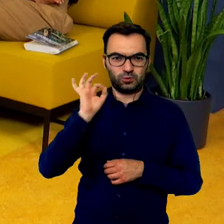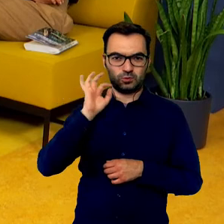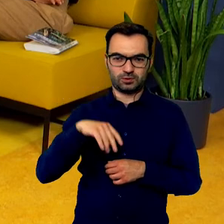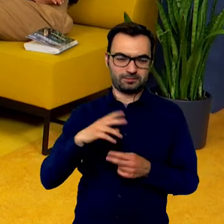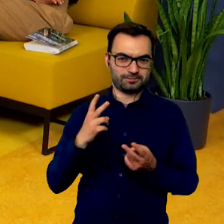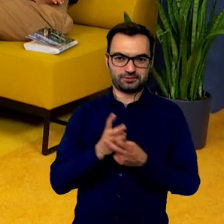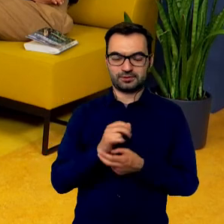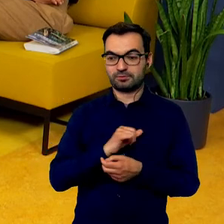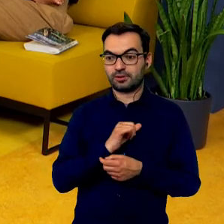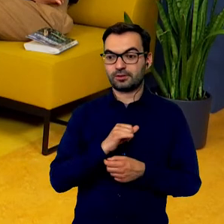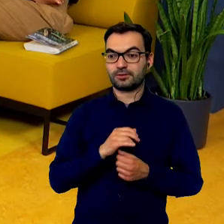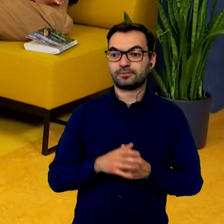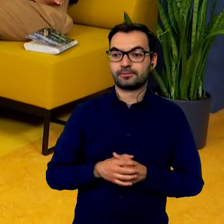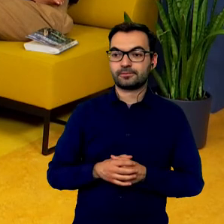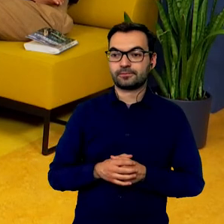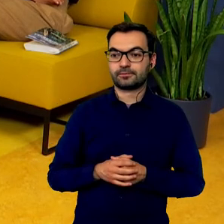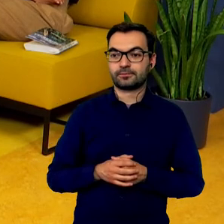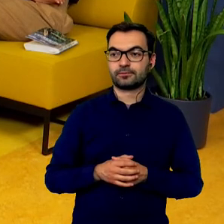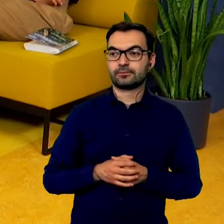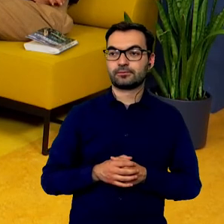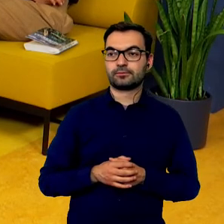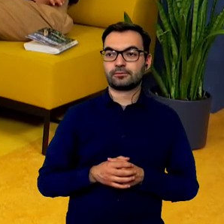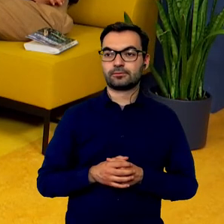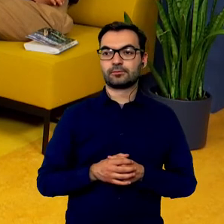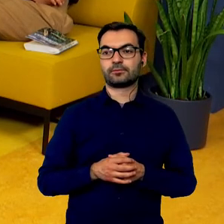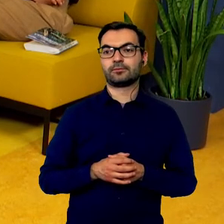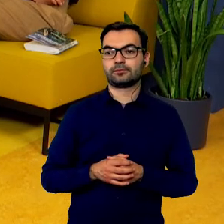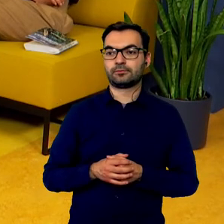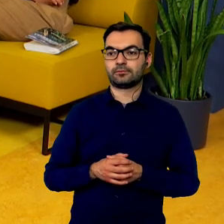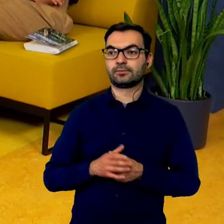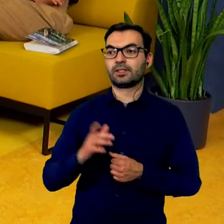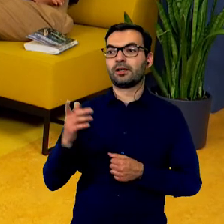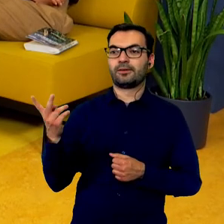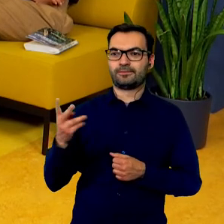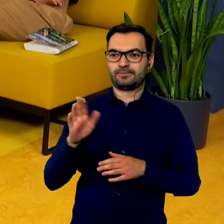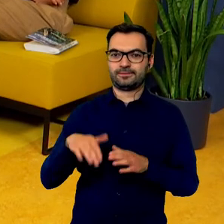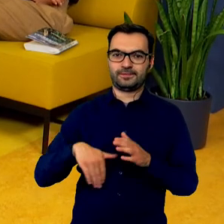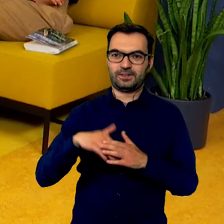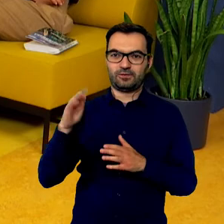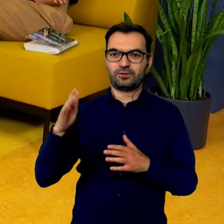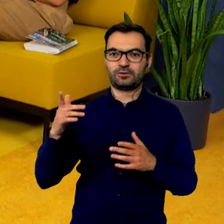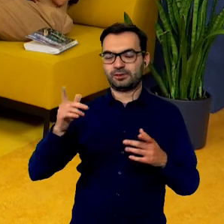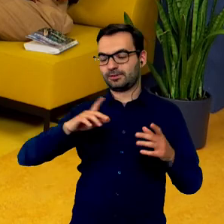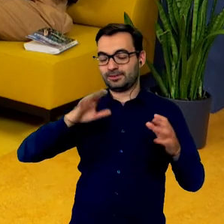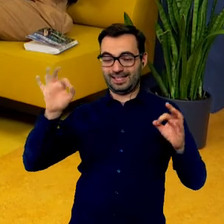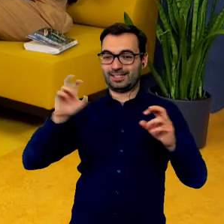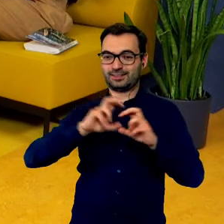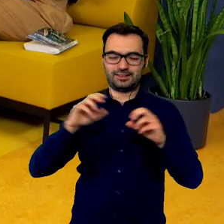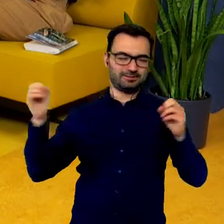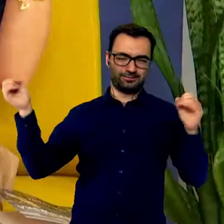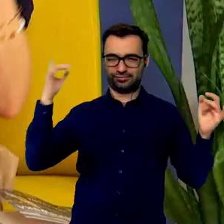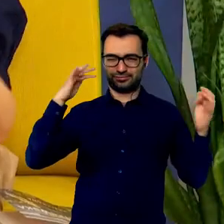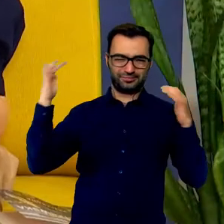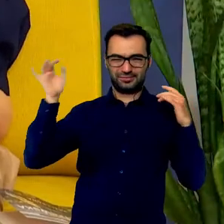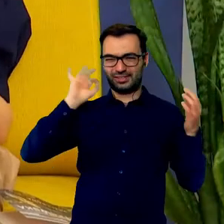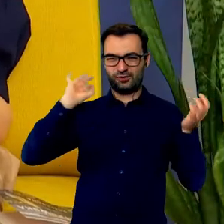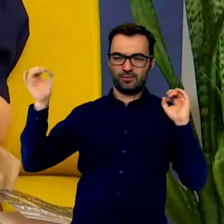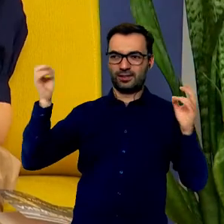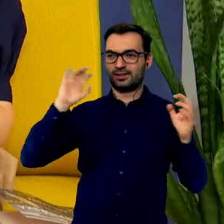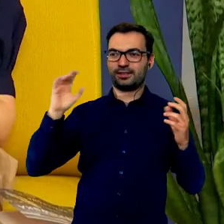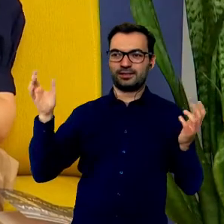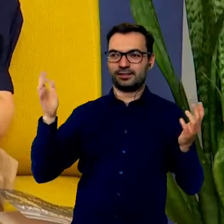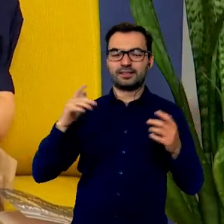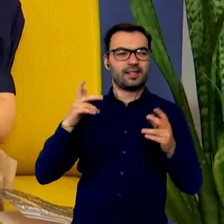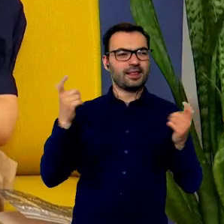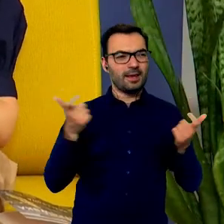I szczerze mówiąc, wychowując ich już w czasach nieustannego bombardowania informacjami o tym, jak